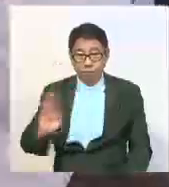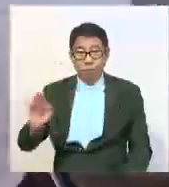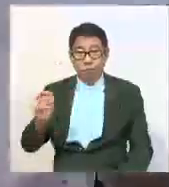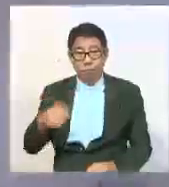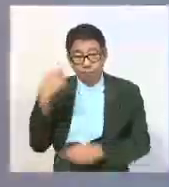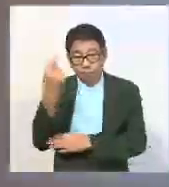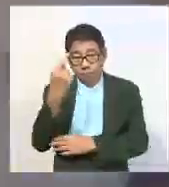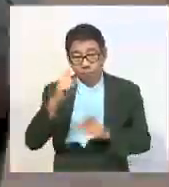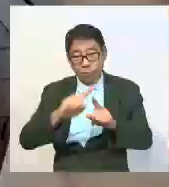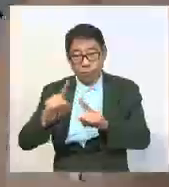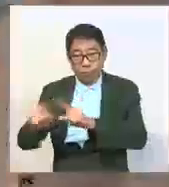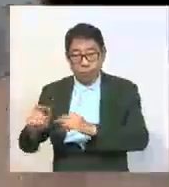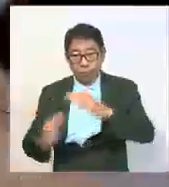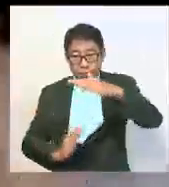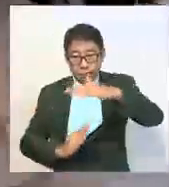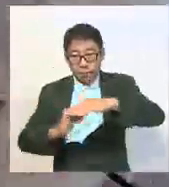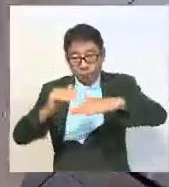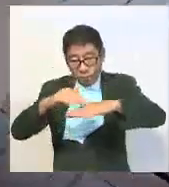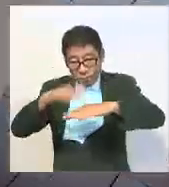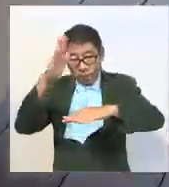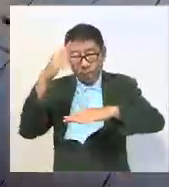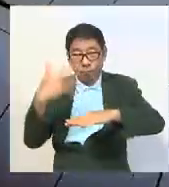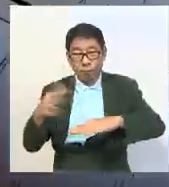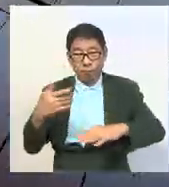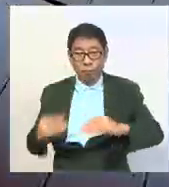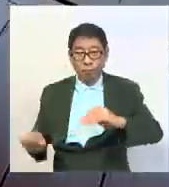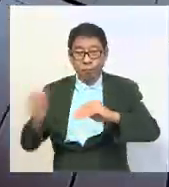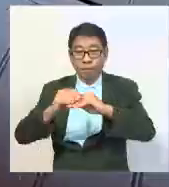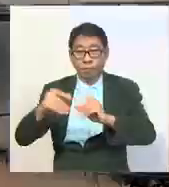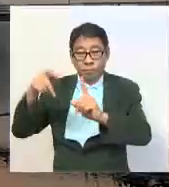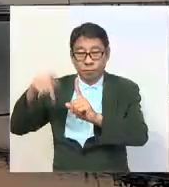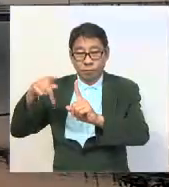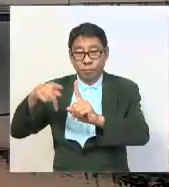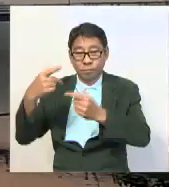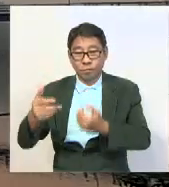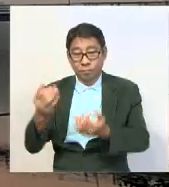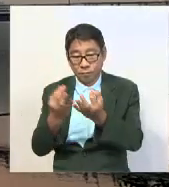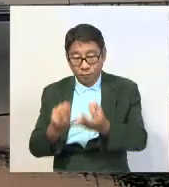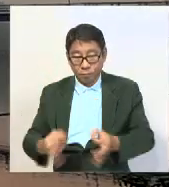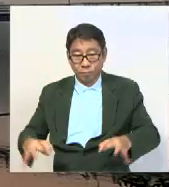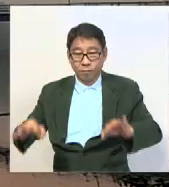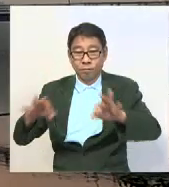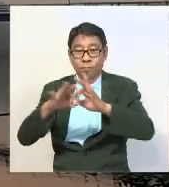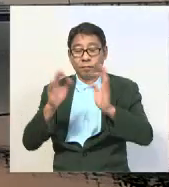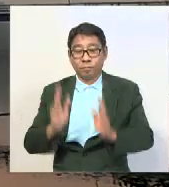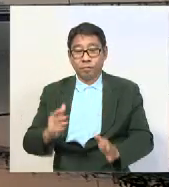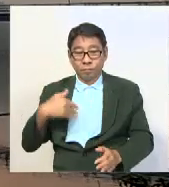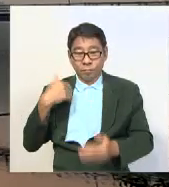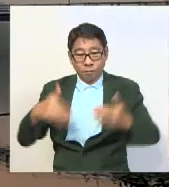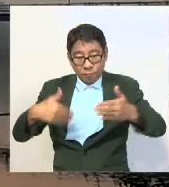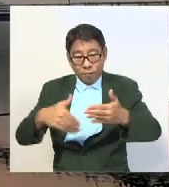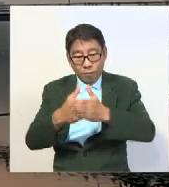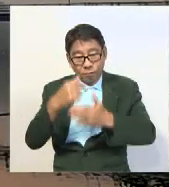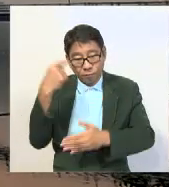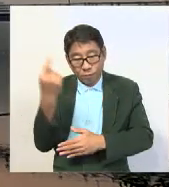การท่องเที่ยวแต่ละทริปจะเกิน 1,000 บาทอยู่แล้วแต่การได้เพิ่มมา 1,000 นั้นมีส่วนสำคัญที่ทำให้สามารถวางแผน